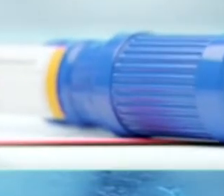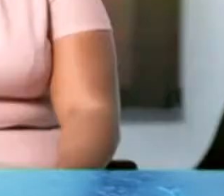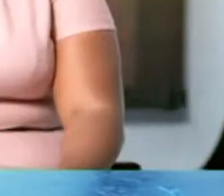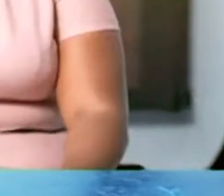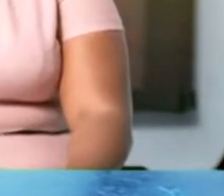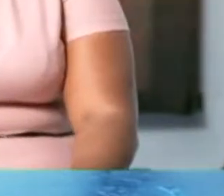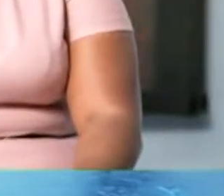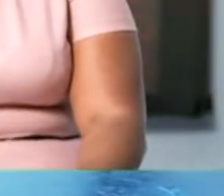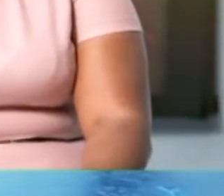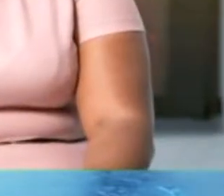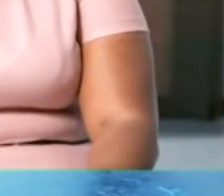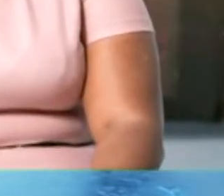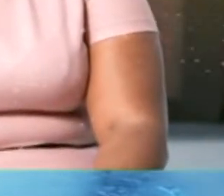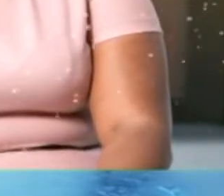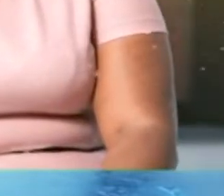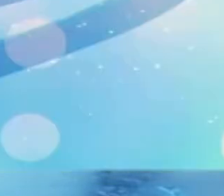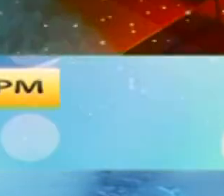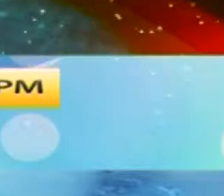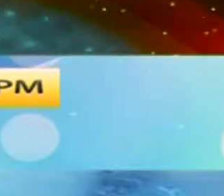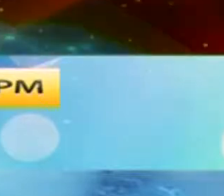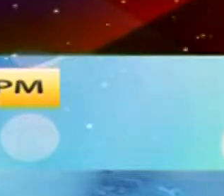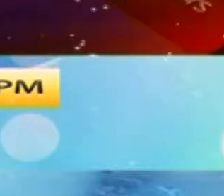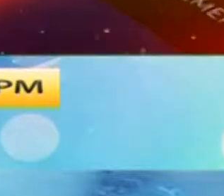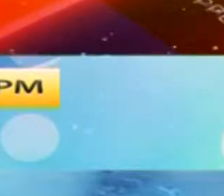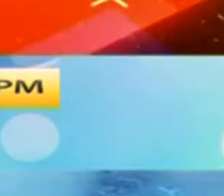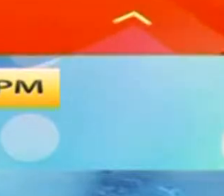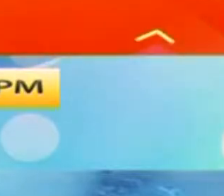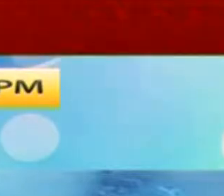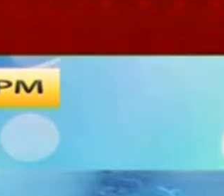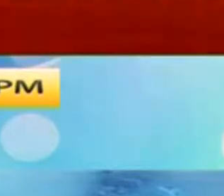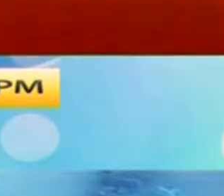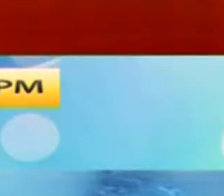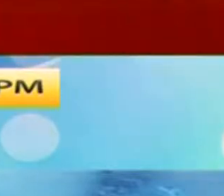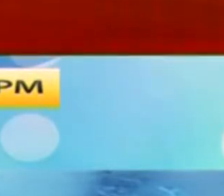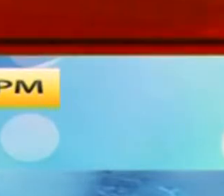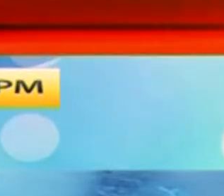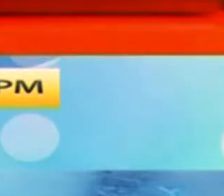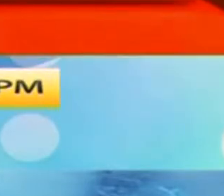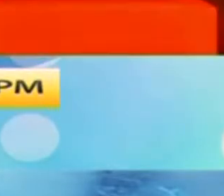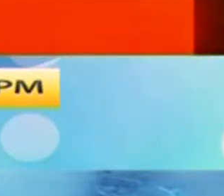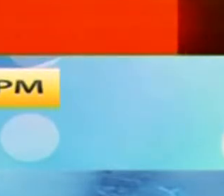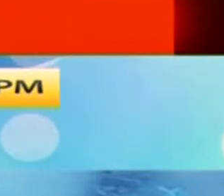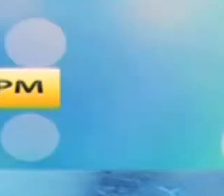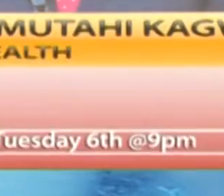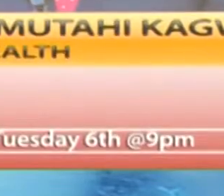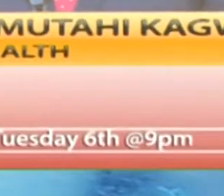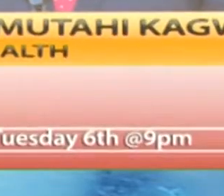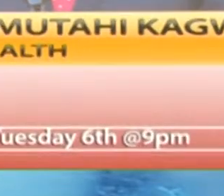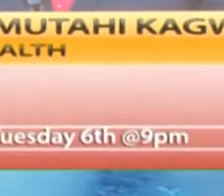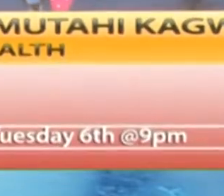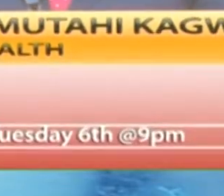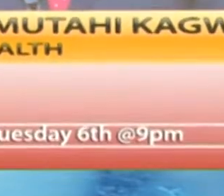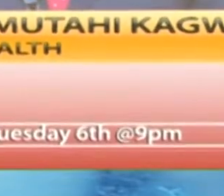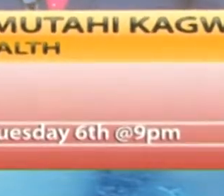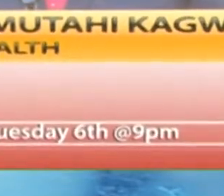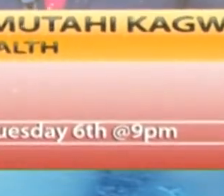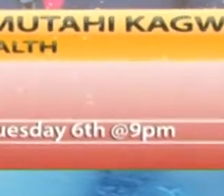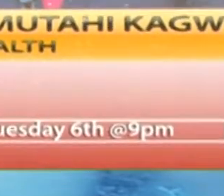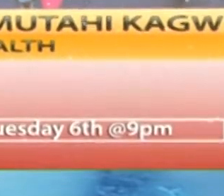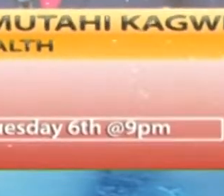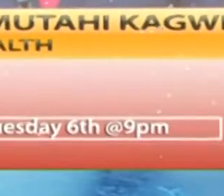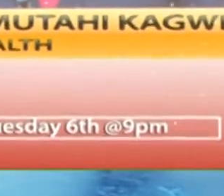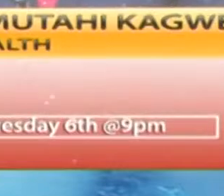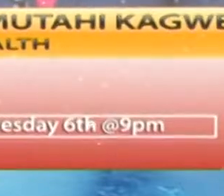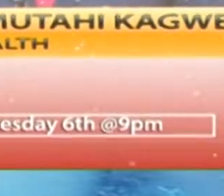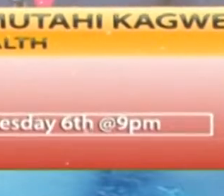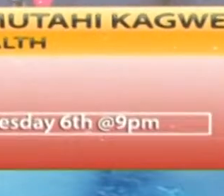COVID-19? Purity Museo unpacks all these in our health segment this Tuesday at 9 p.m. with Health